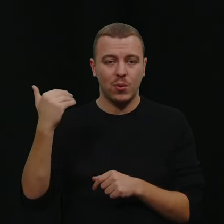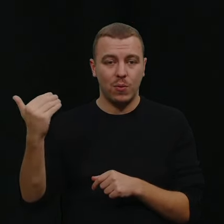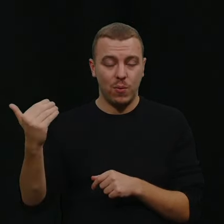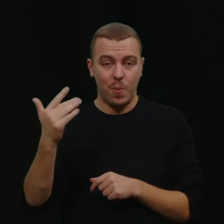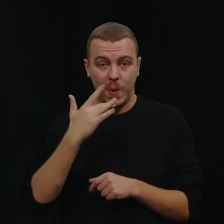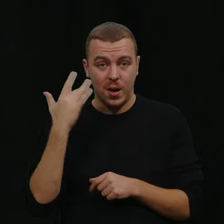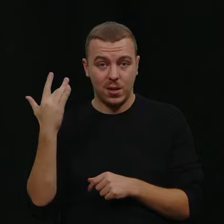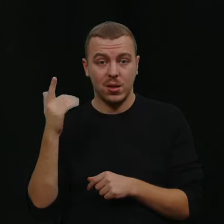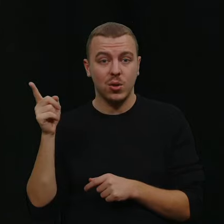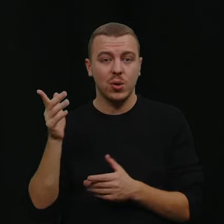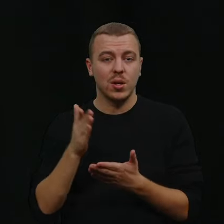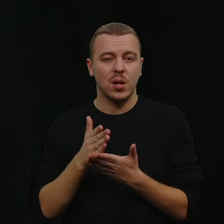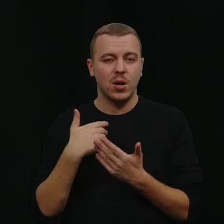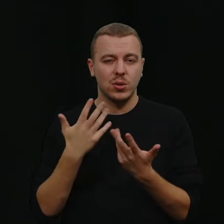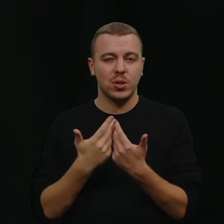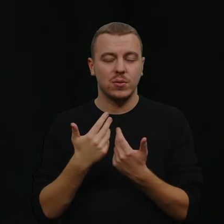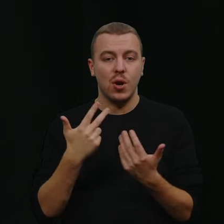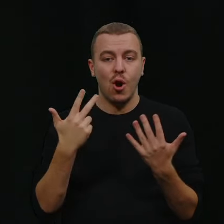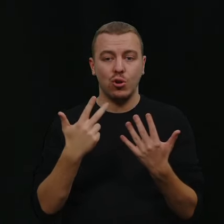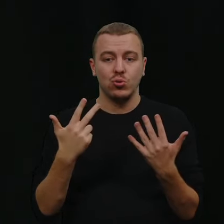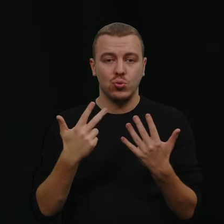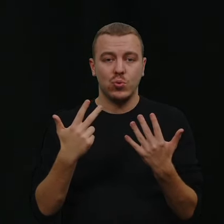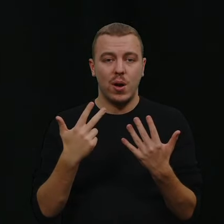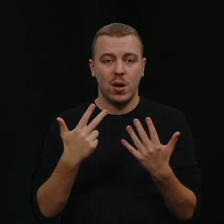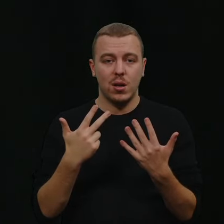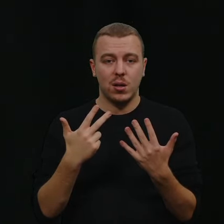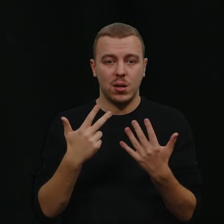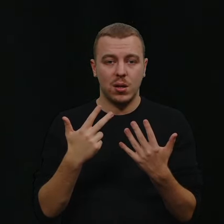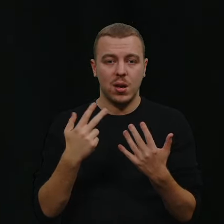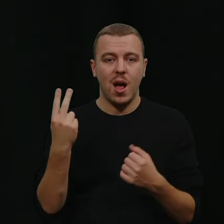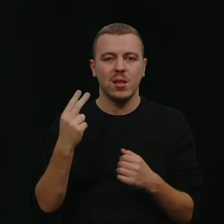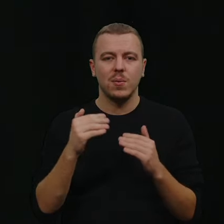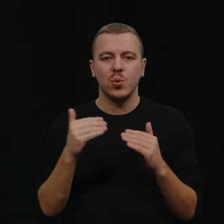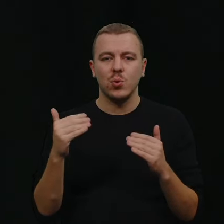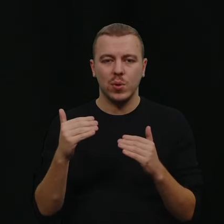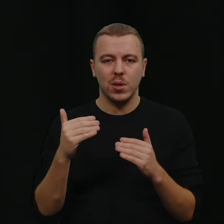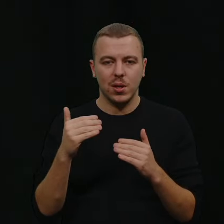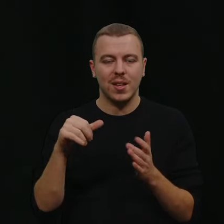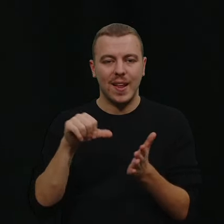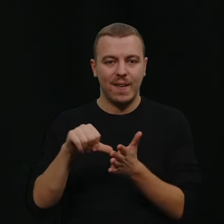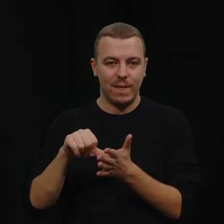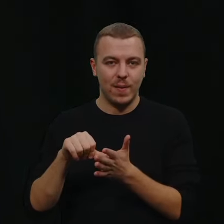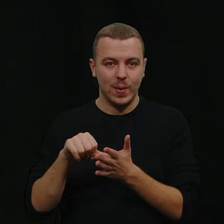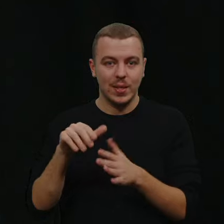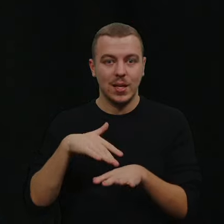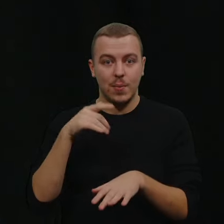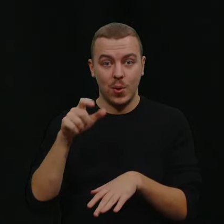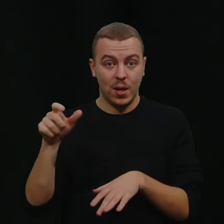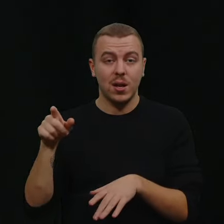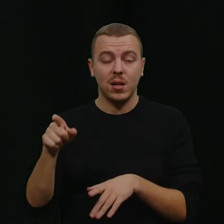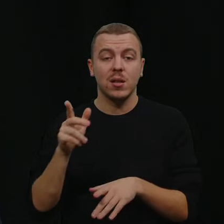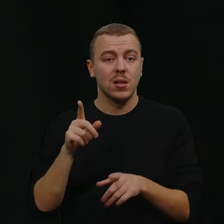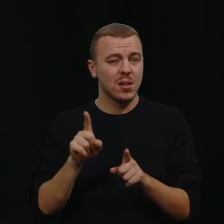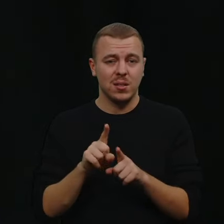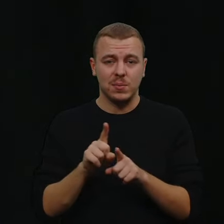tai faktiškai jų yra, kiek suskaičiavo, 8. Antrame turė dalyvaujantys Seimo nariai, kur praktiškai irgi tas